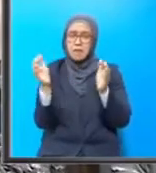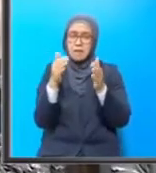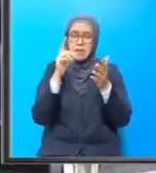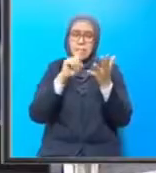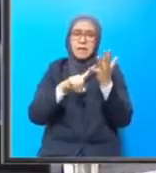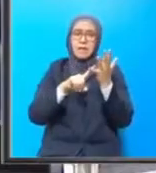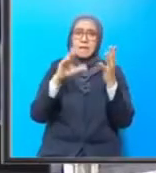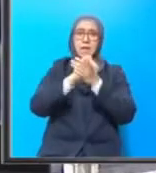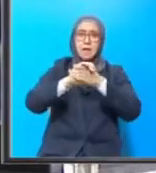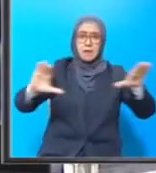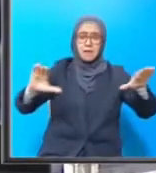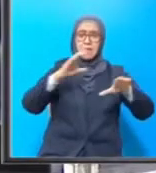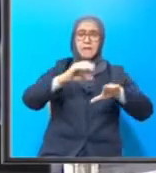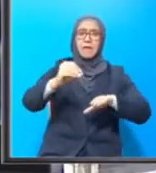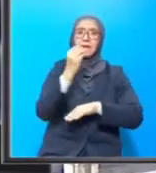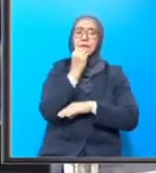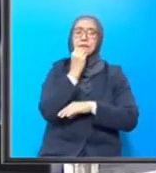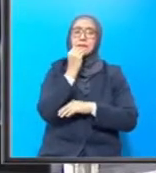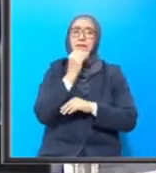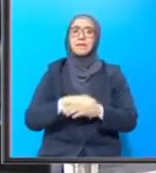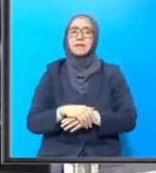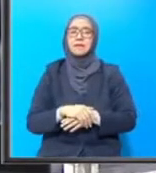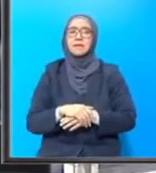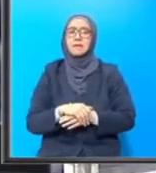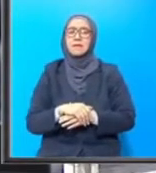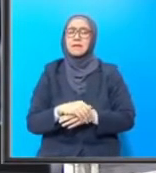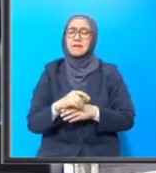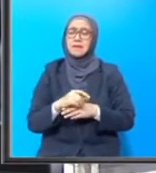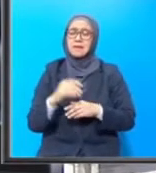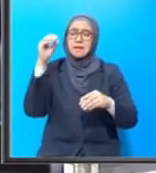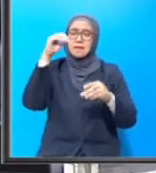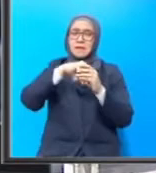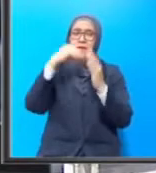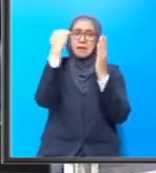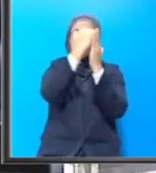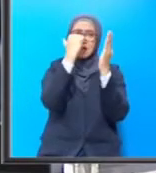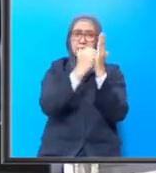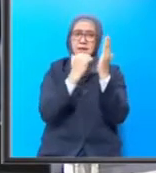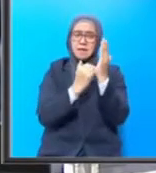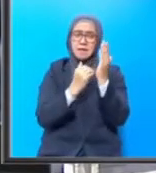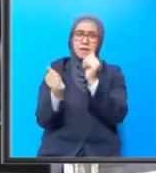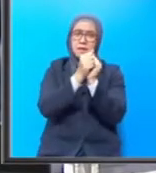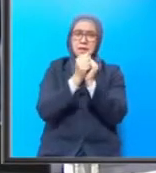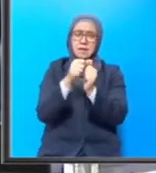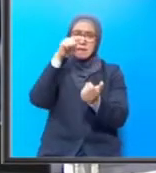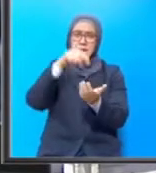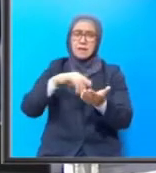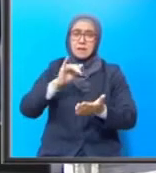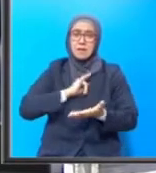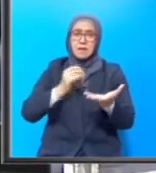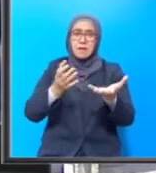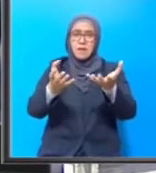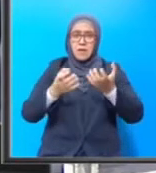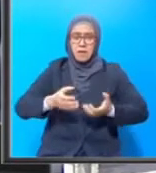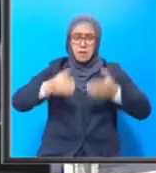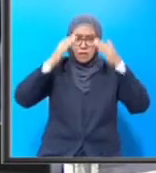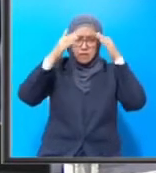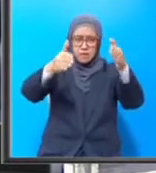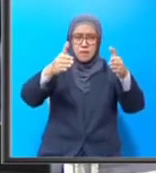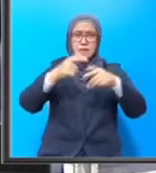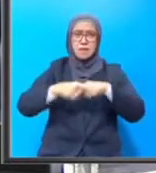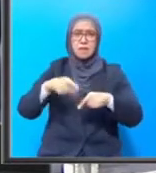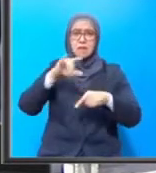keselamatan makanan dalam agenda Bersama ini saya enak titik beratkan isu